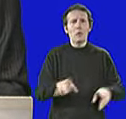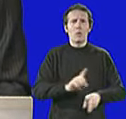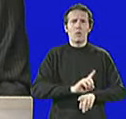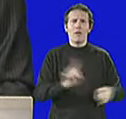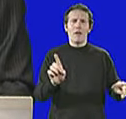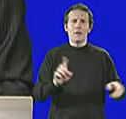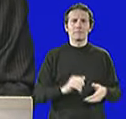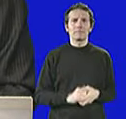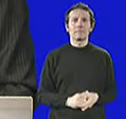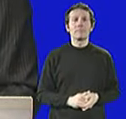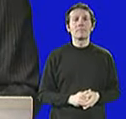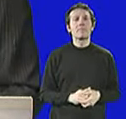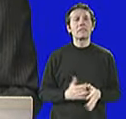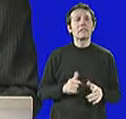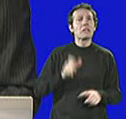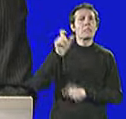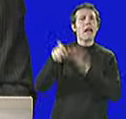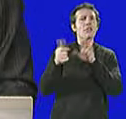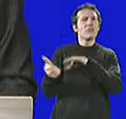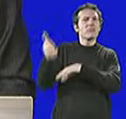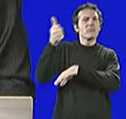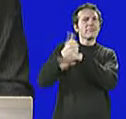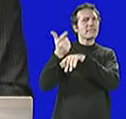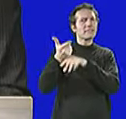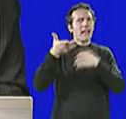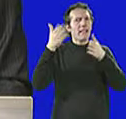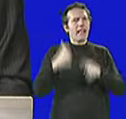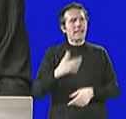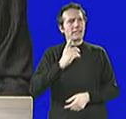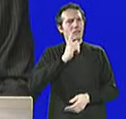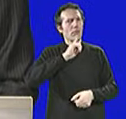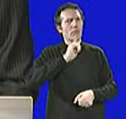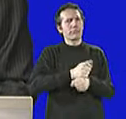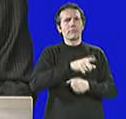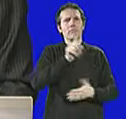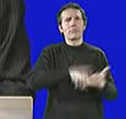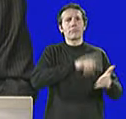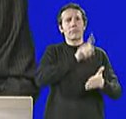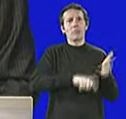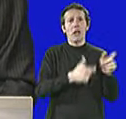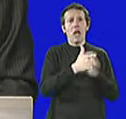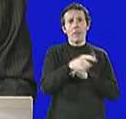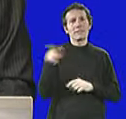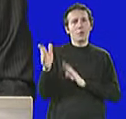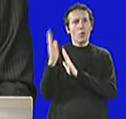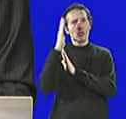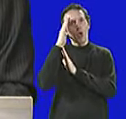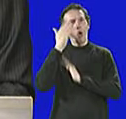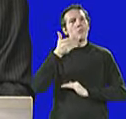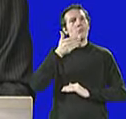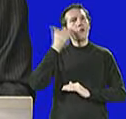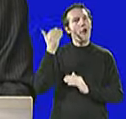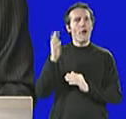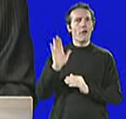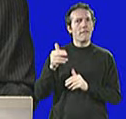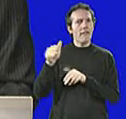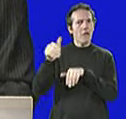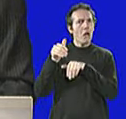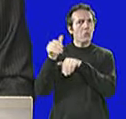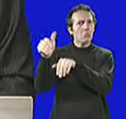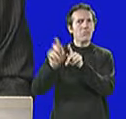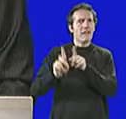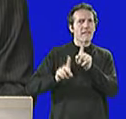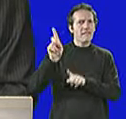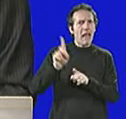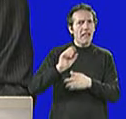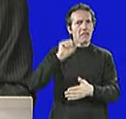Et ceux qui auront pris la décision de sacrifier notre entreprise dormiront peut-être mieux, passeront des fêtes de